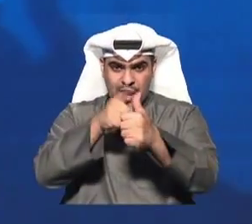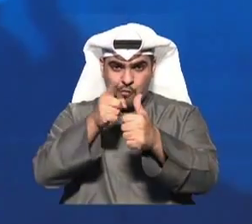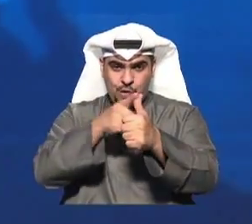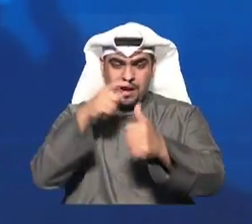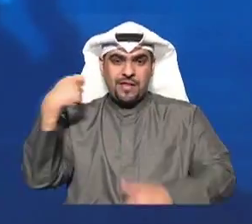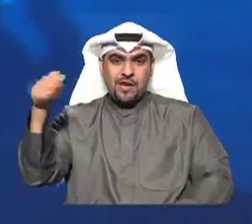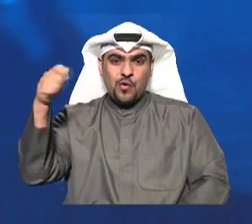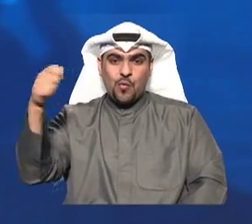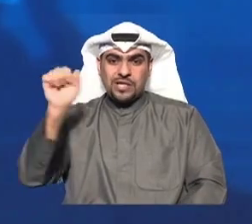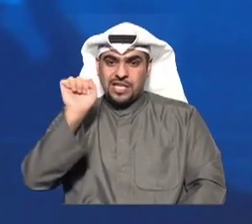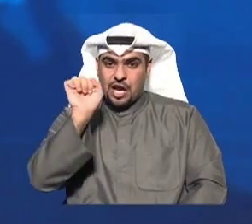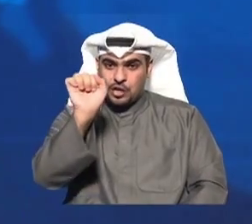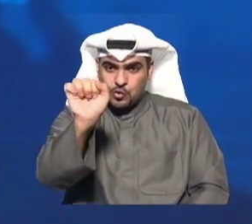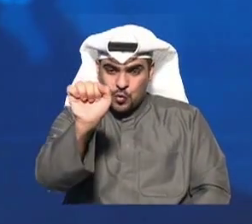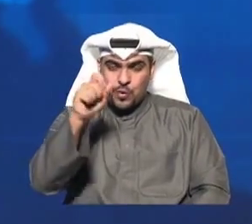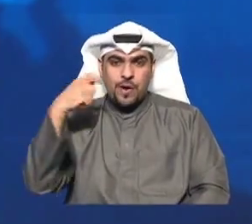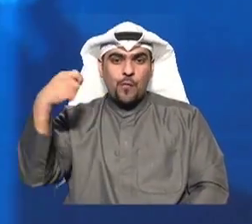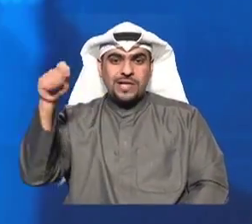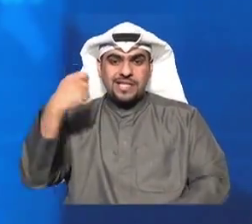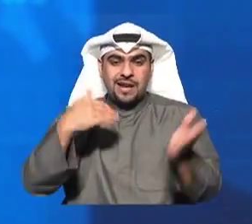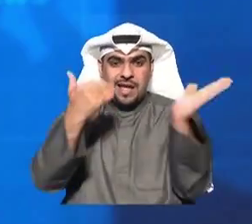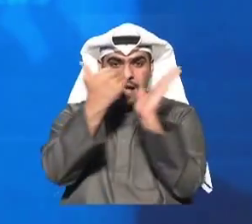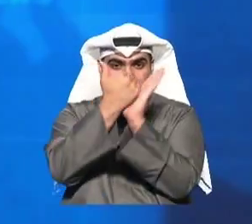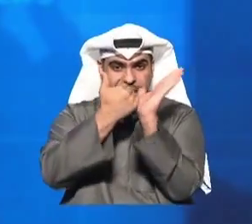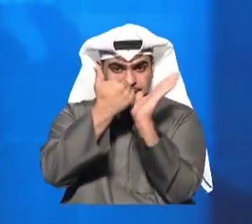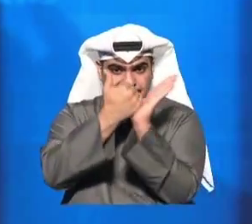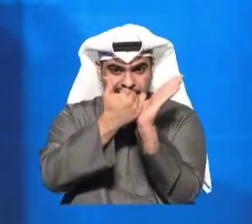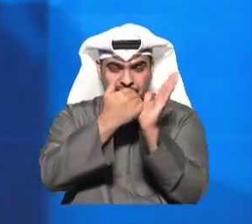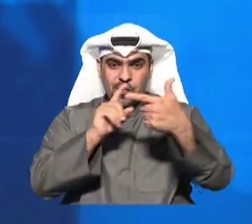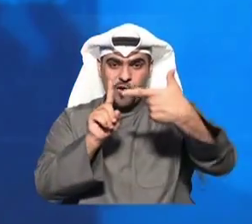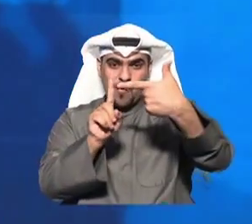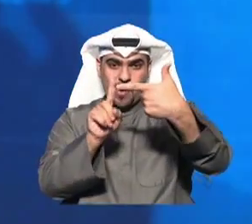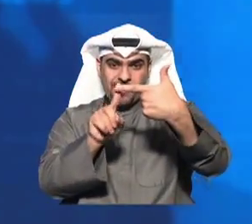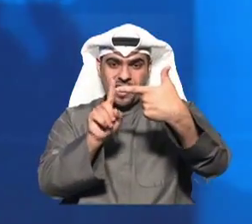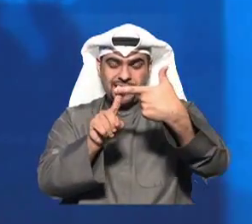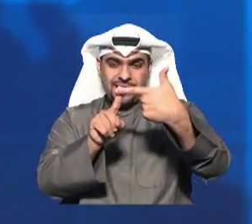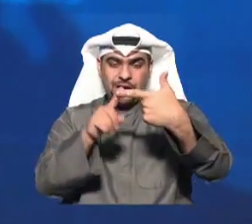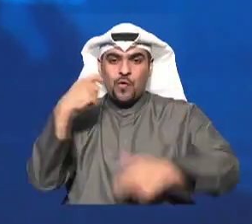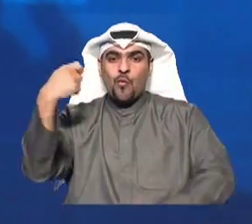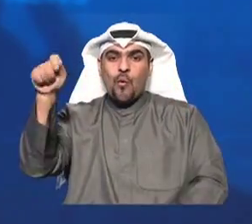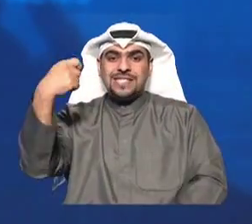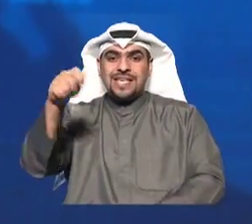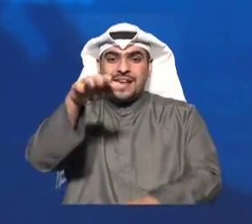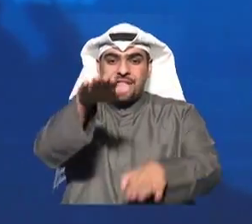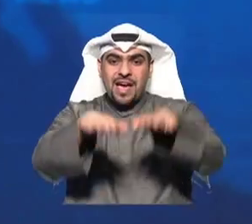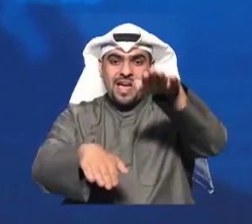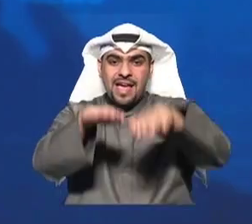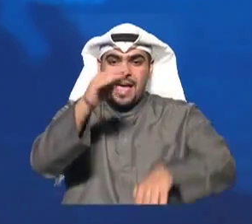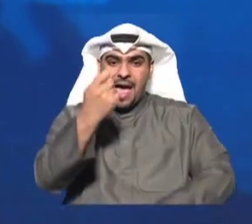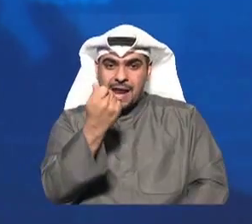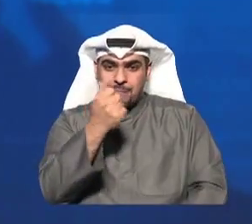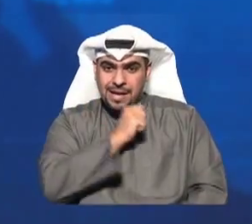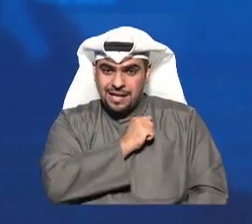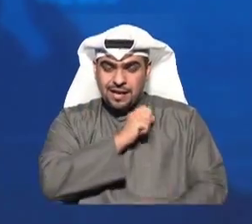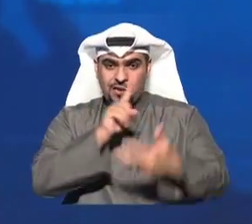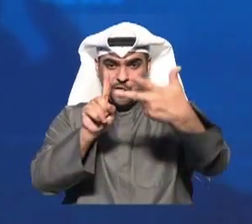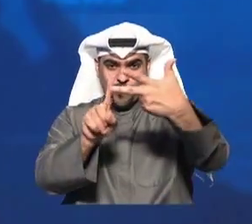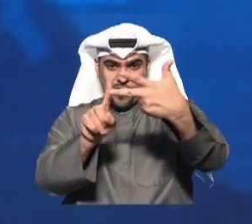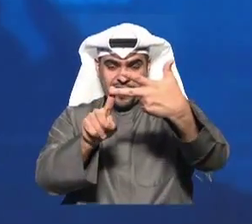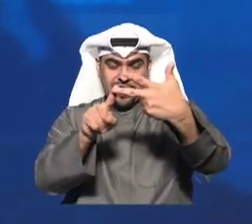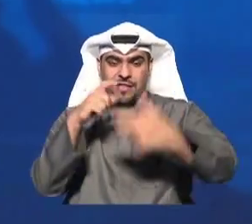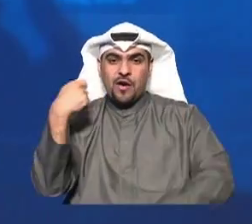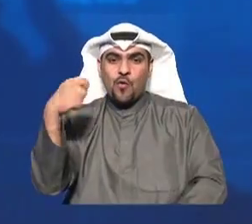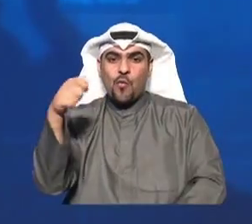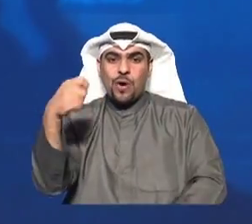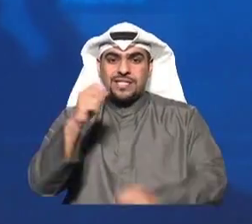للشؤون الاقتصادية، وبراك علي الشيطان وزيرا للمالية، ومحمد حجي شهري وزيرا للكهرباء